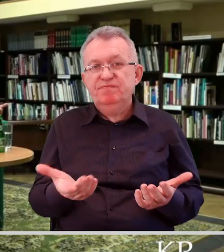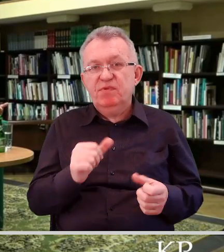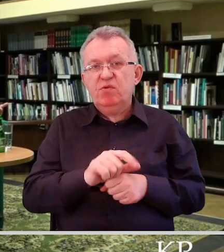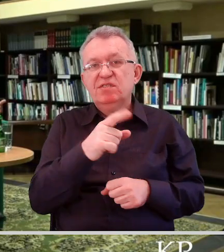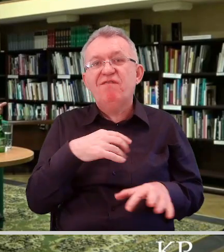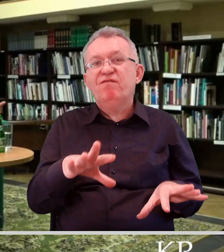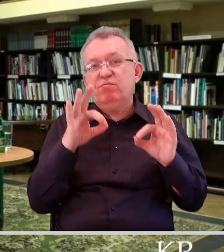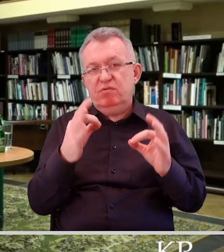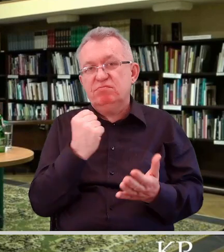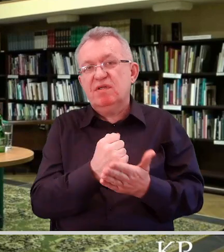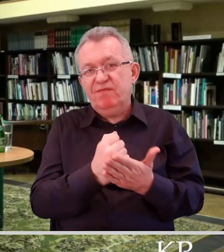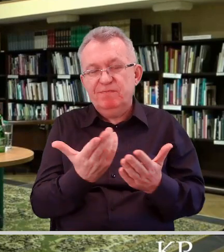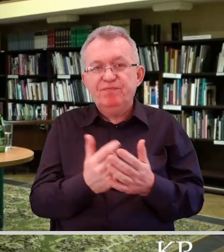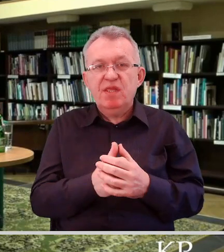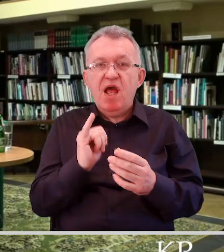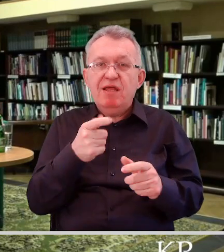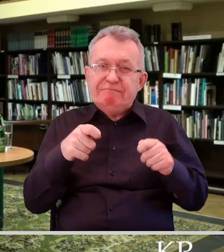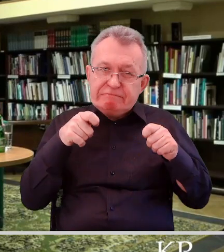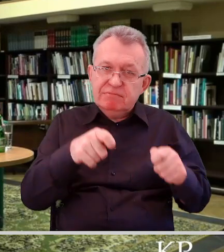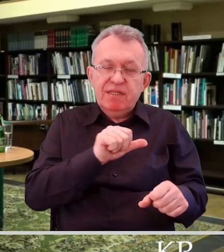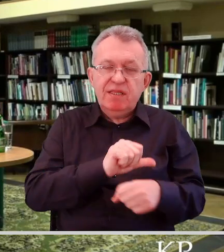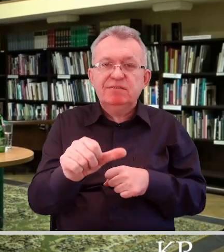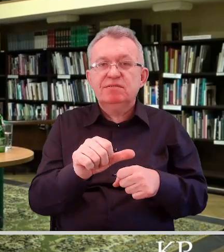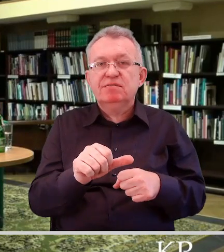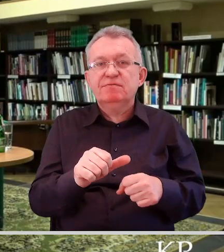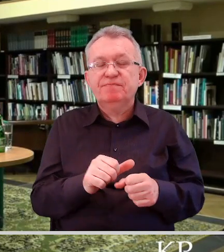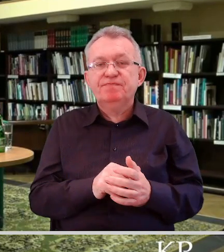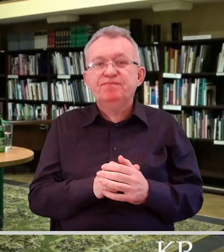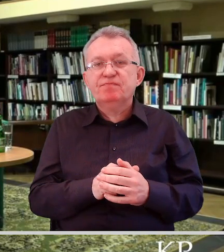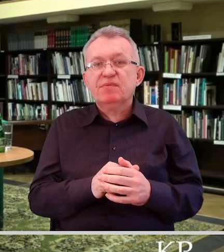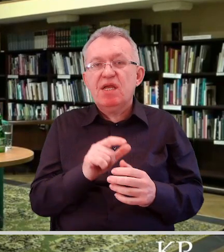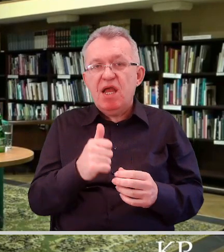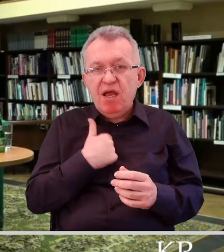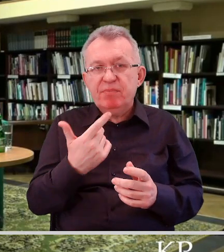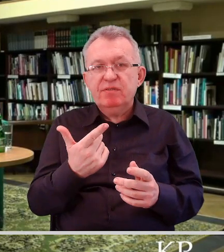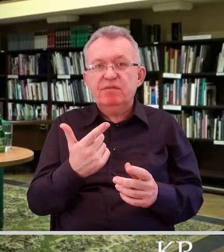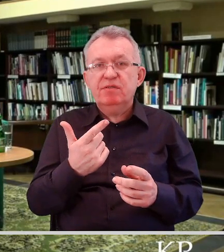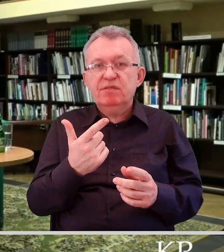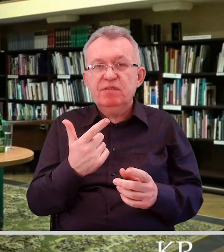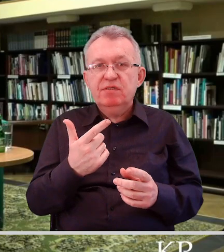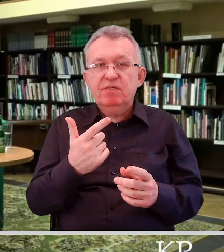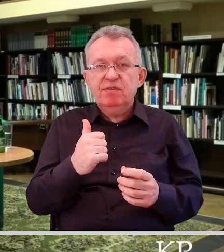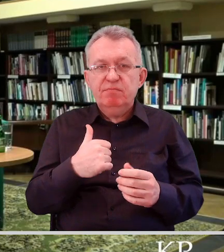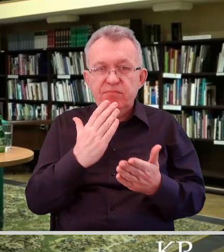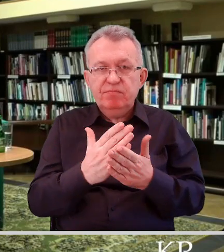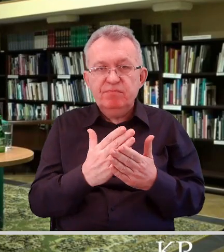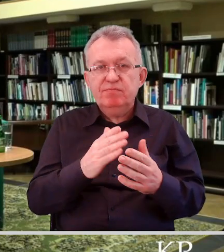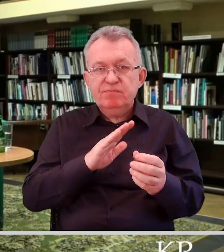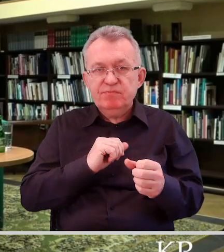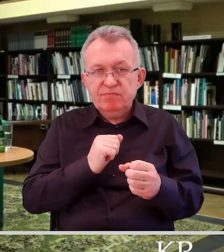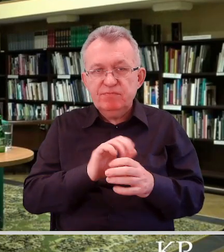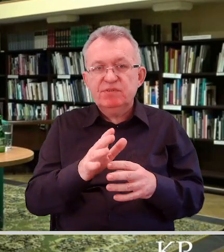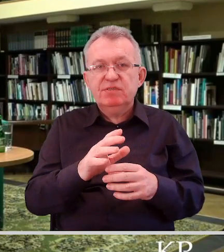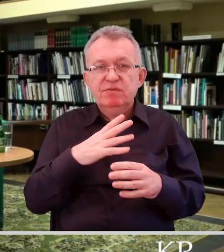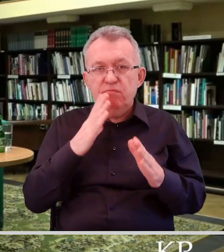jest kwestia wyboru, ale nacisk rynku jest strasznie silny i na to, żeby się monetaryzować właśnie za pomocą tak